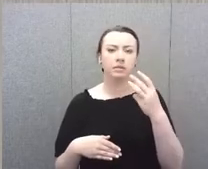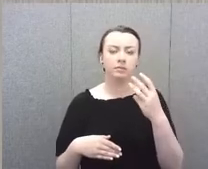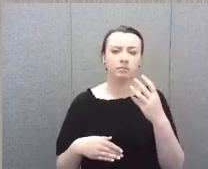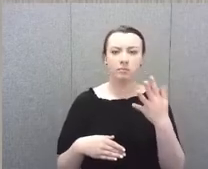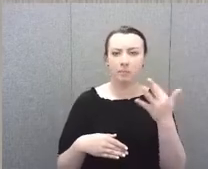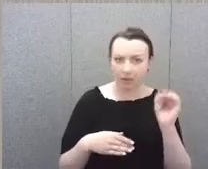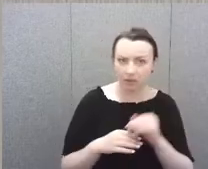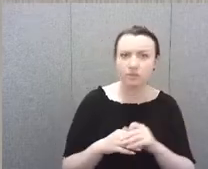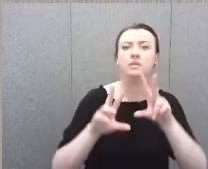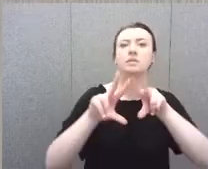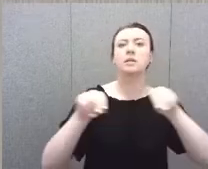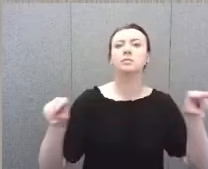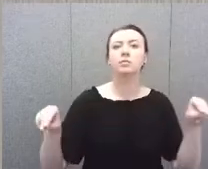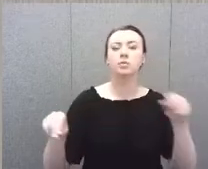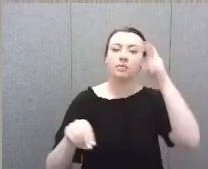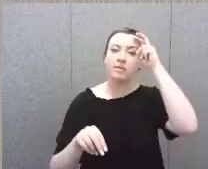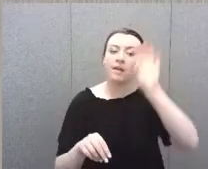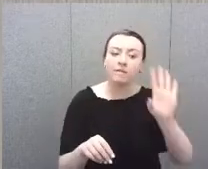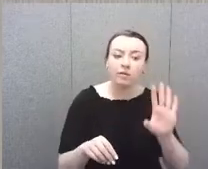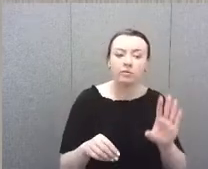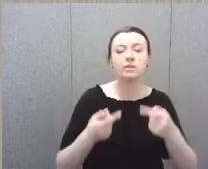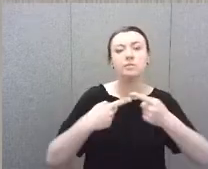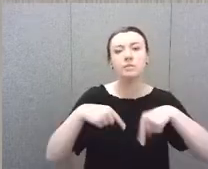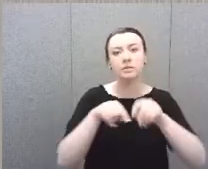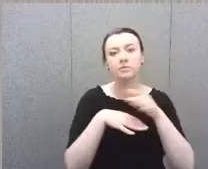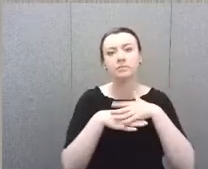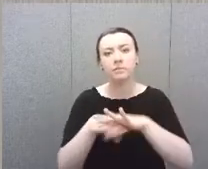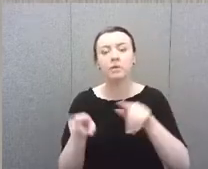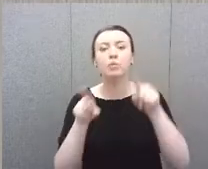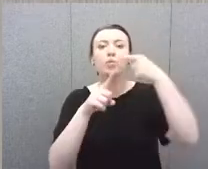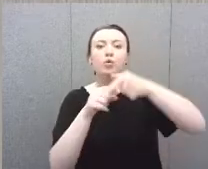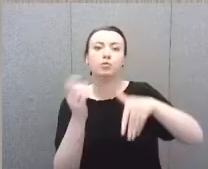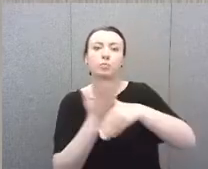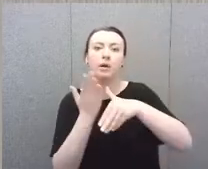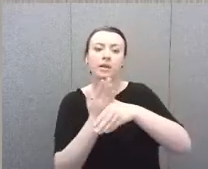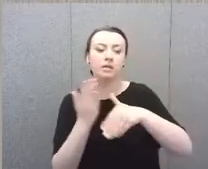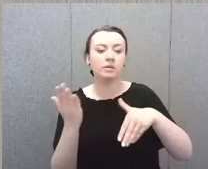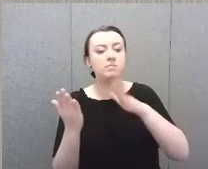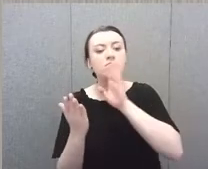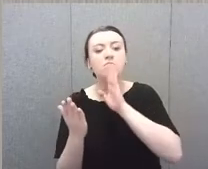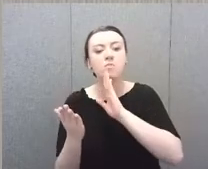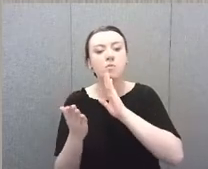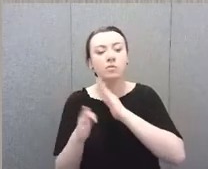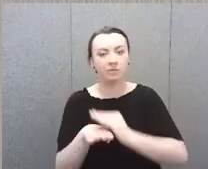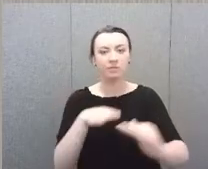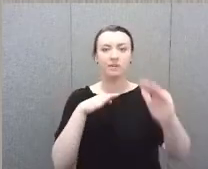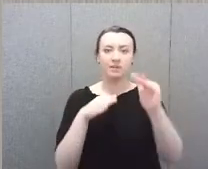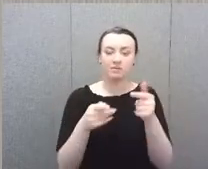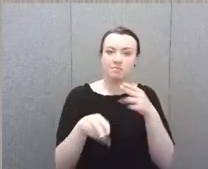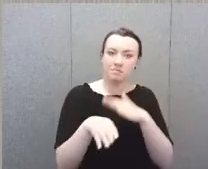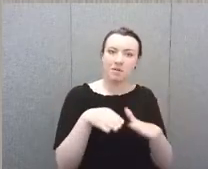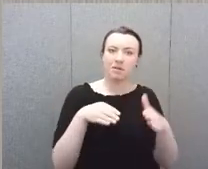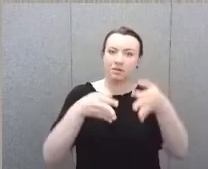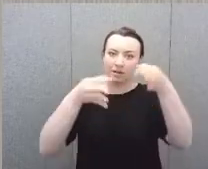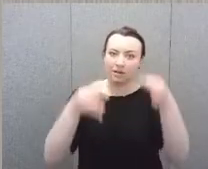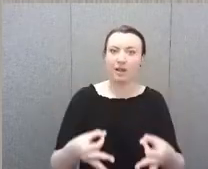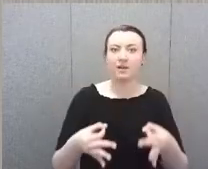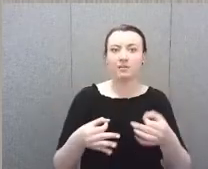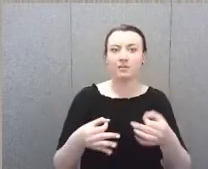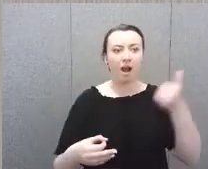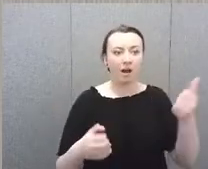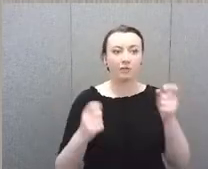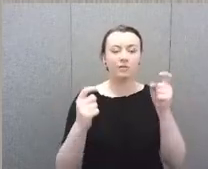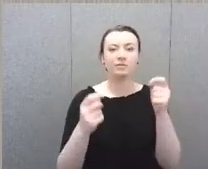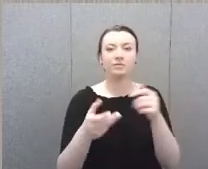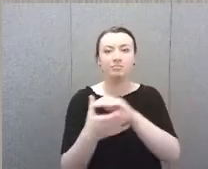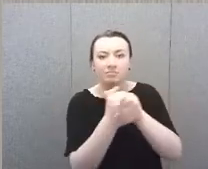дальше дискутировать насчет успешного внедрения резолюции 1325 и помочь женщинам быть наравне